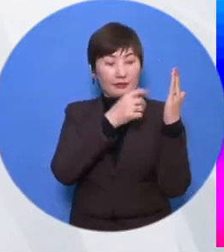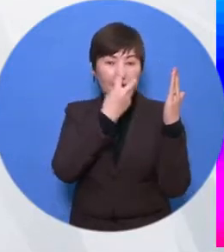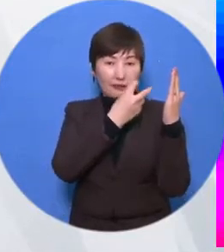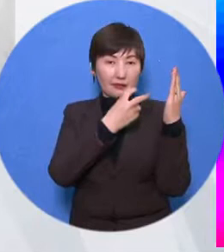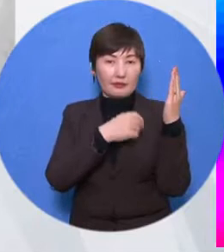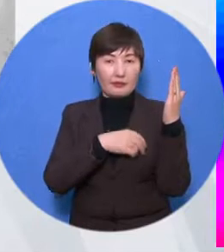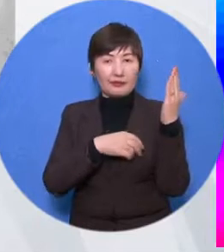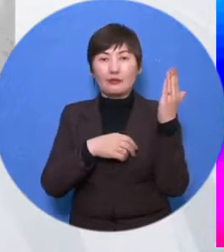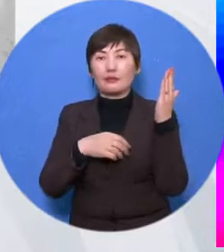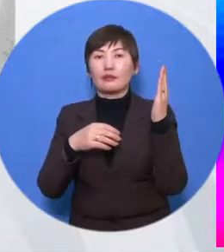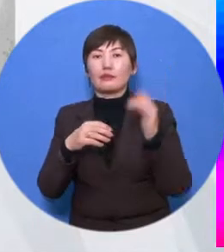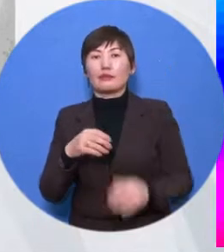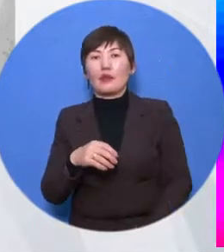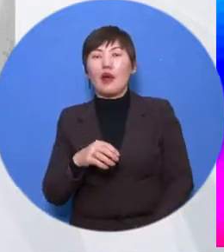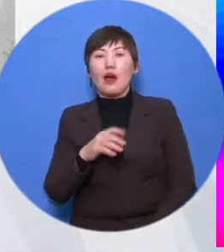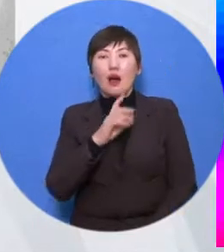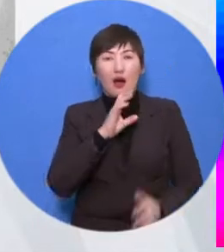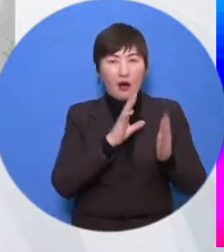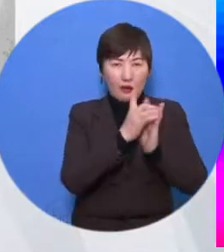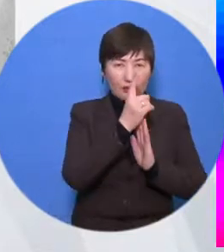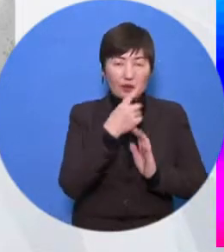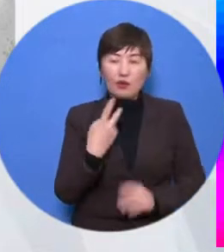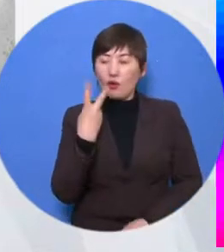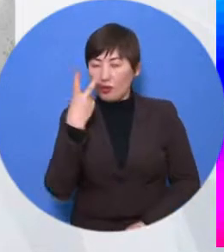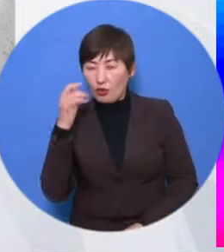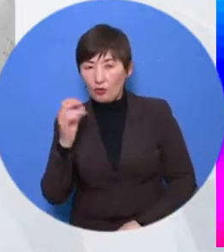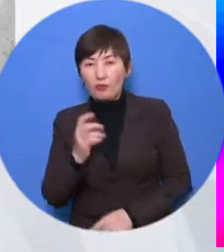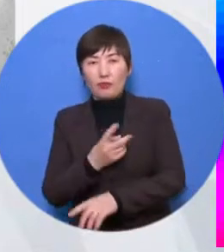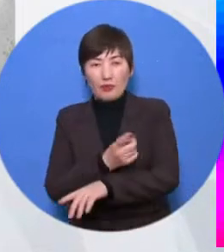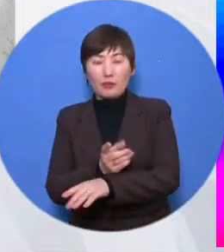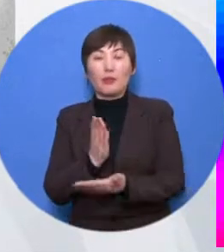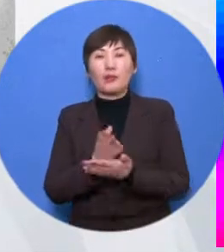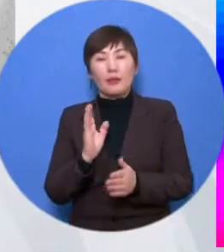За цаг 11:20 болж байна.